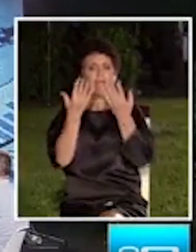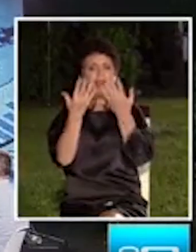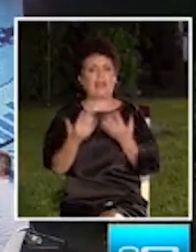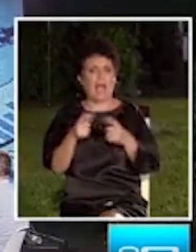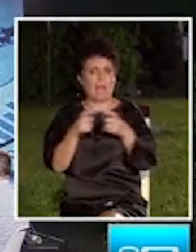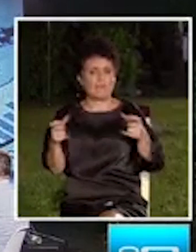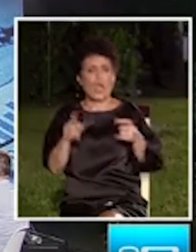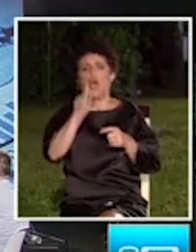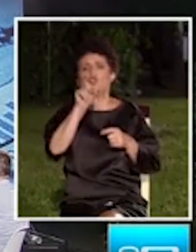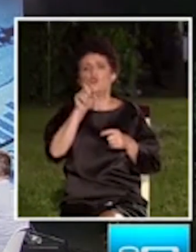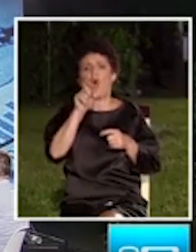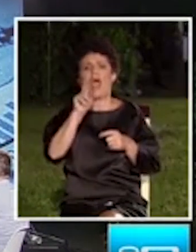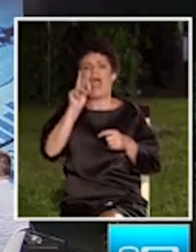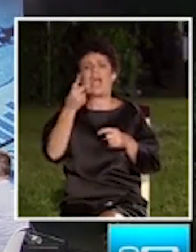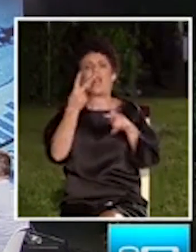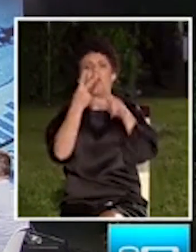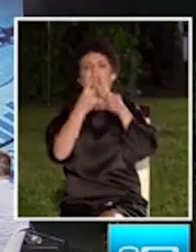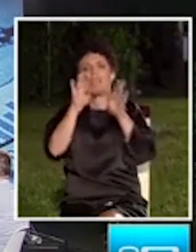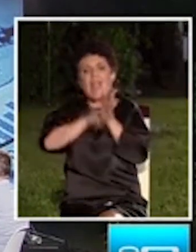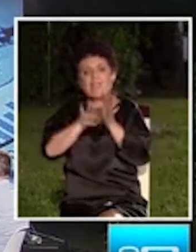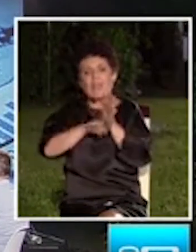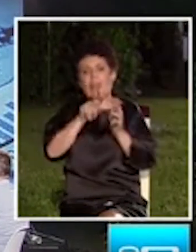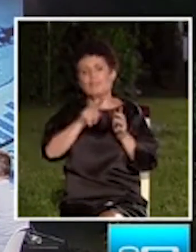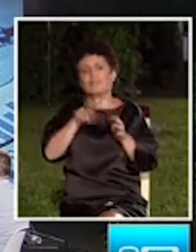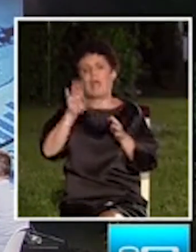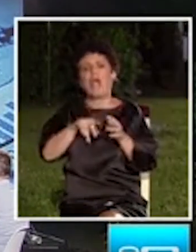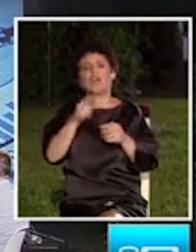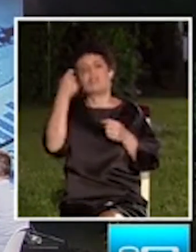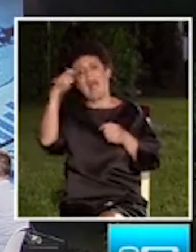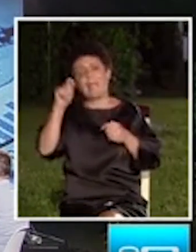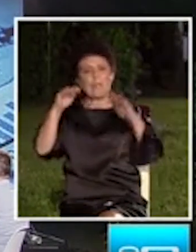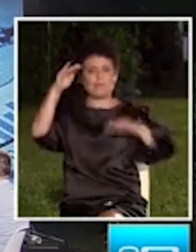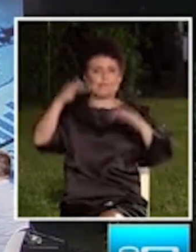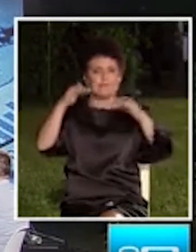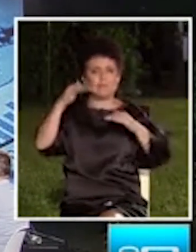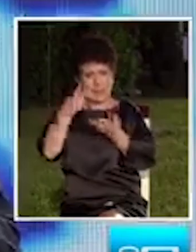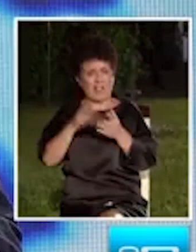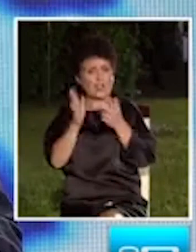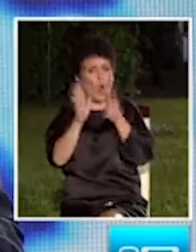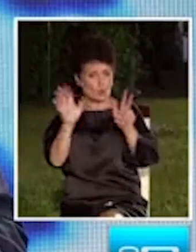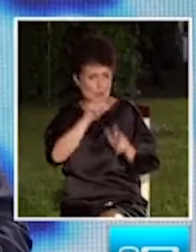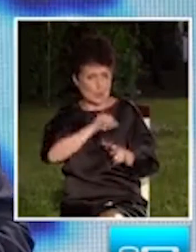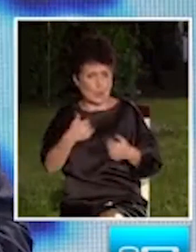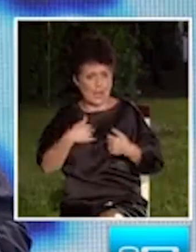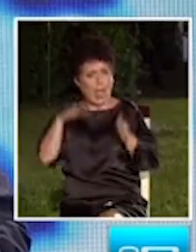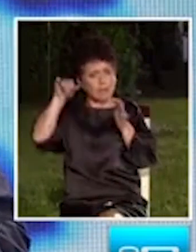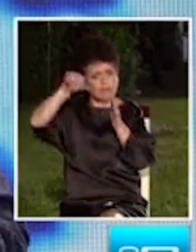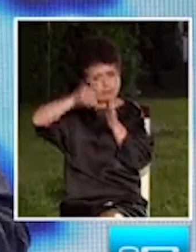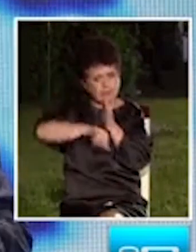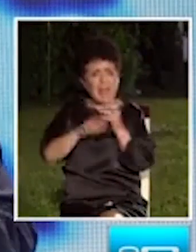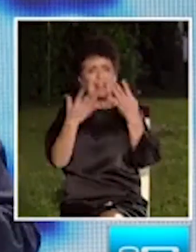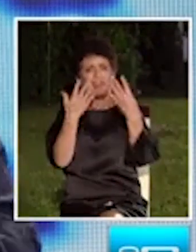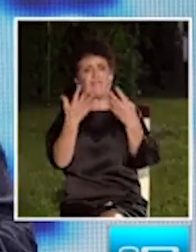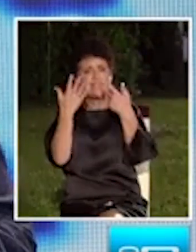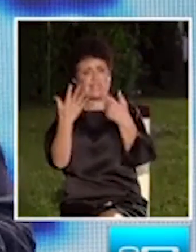Во синокешниот настап на јавниот сервис, премиерот информираше и за други актуелни прашања од областа на економијата. Оценувајќи ја состојбата со